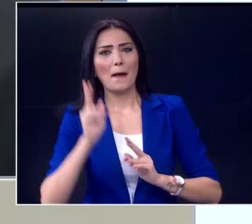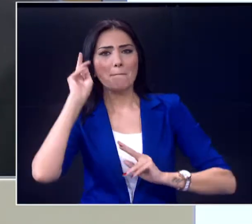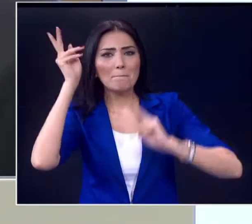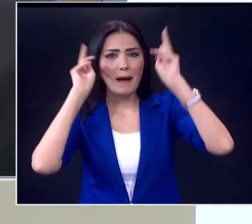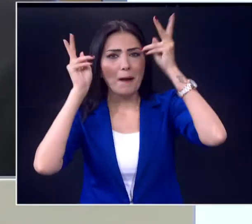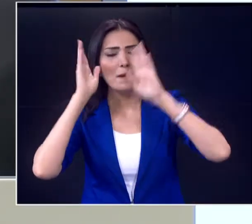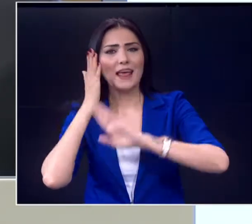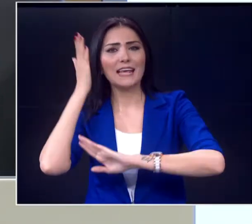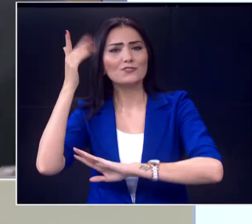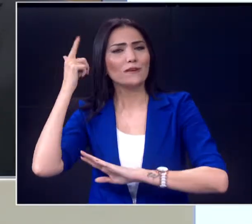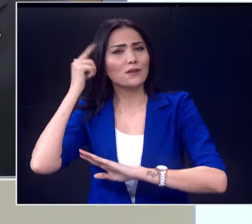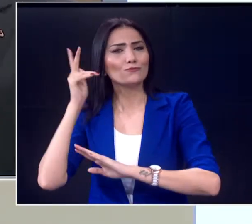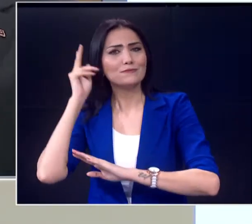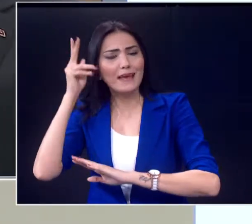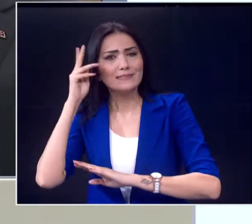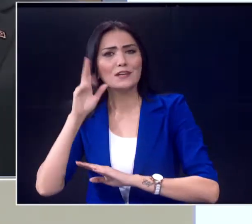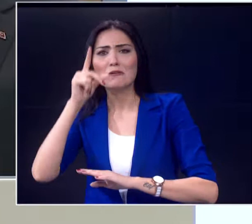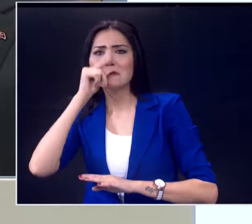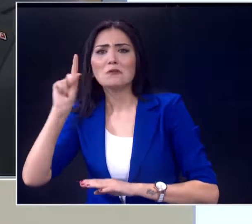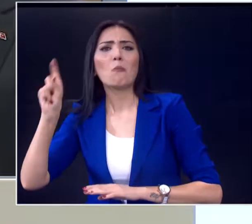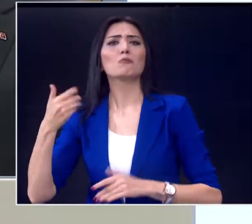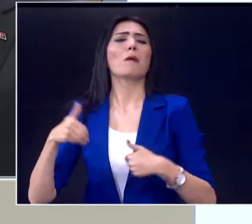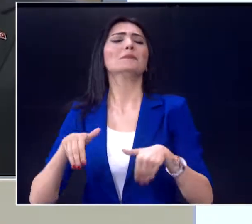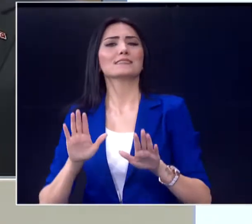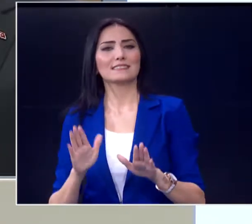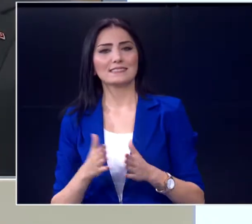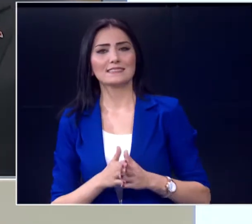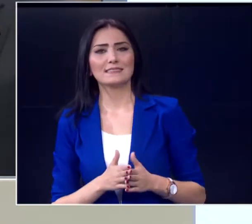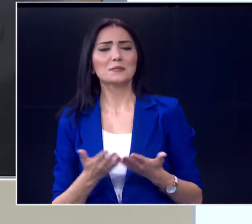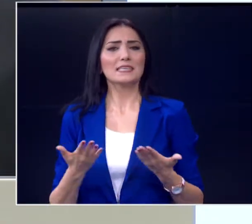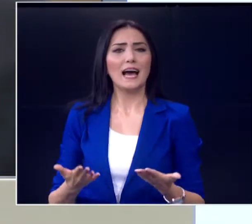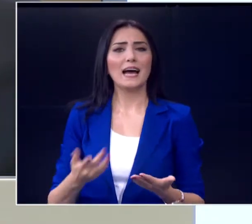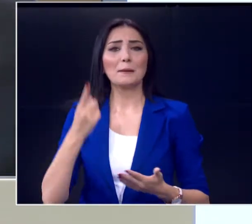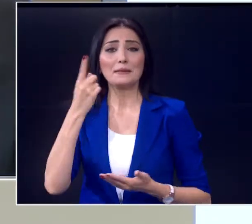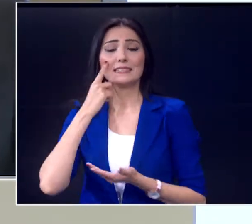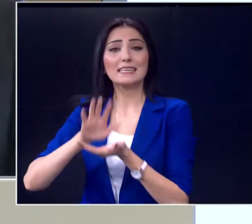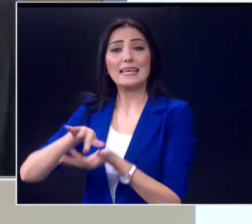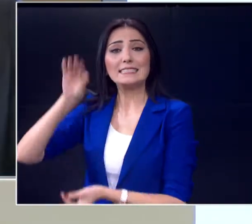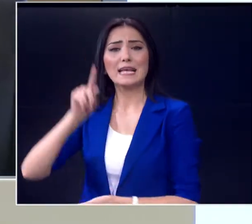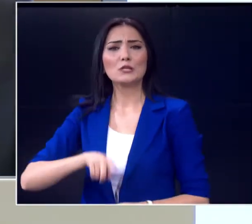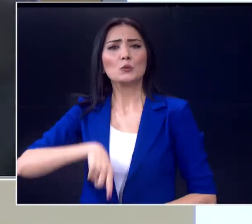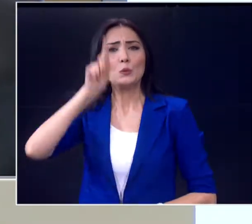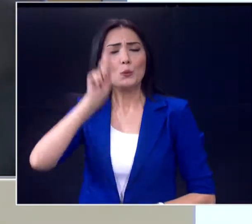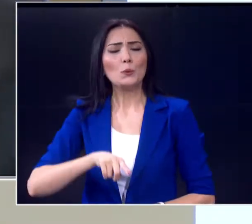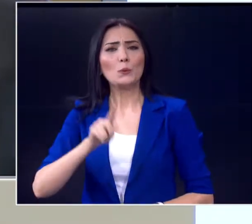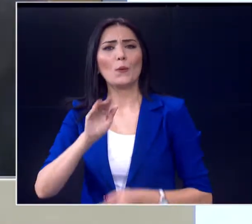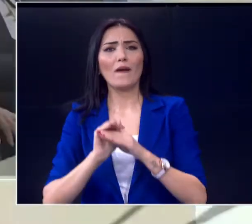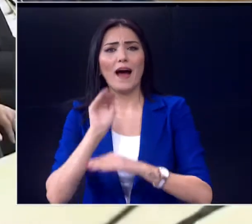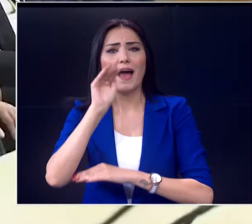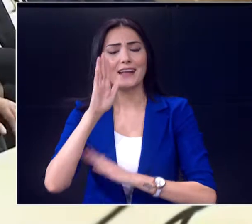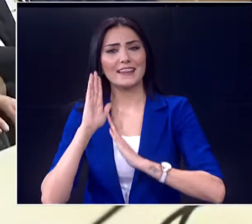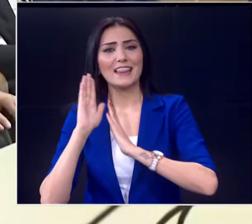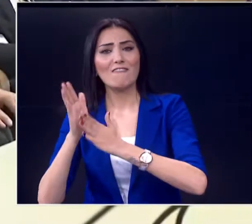Berbere gidecek, saçını kestirecek kimse bulamaz. Yani bir insanın günlük hayatını